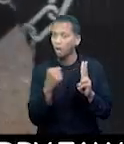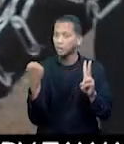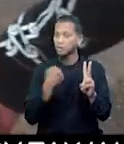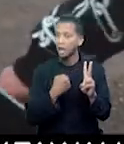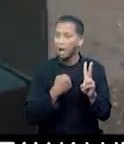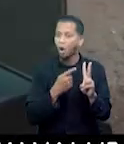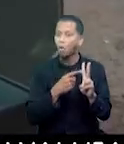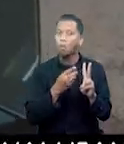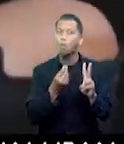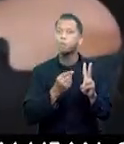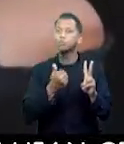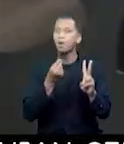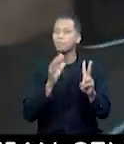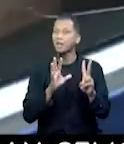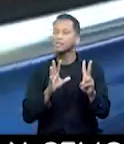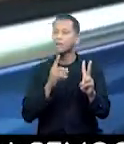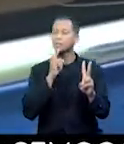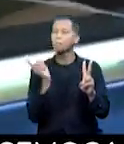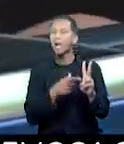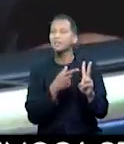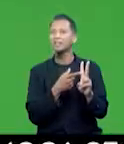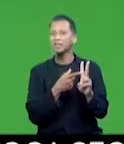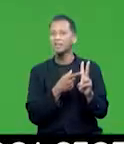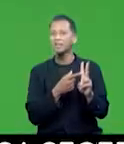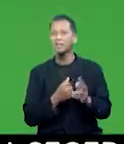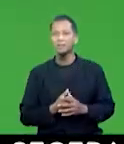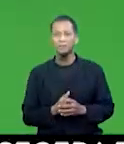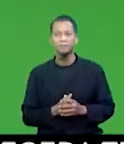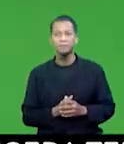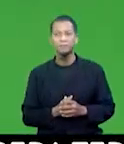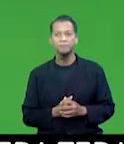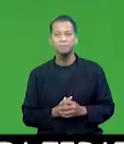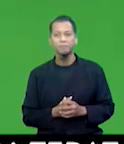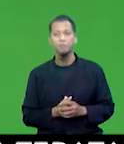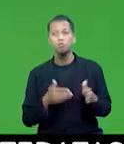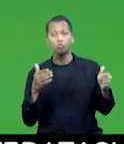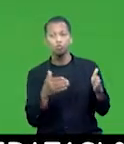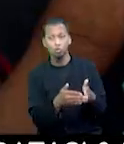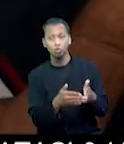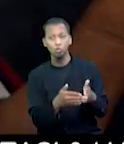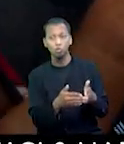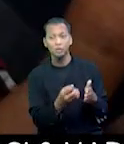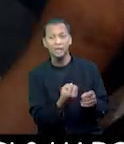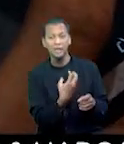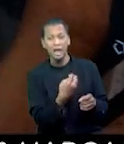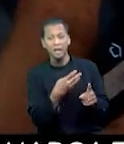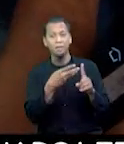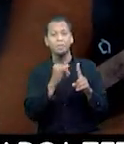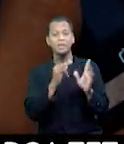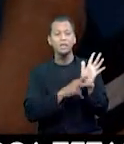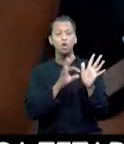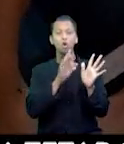uang secara cepat gitu loh di binary option ini ya, terkhusus yang diiklanin dia Binomo ini ya. Saya coba di akun